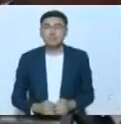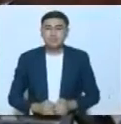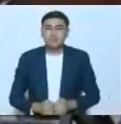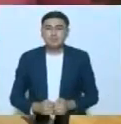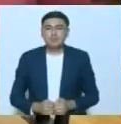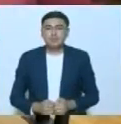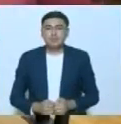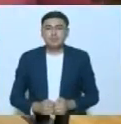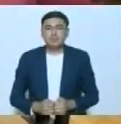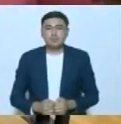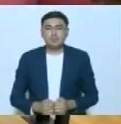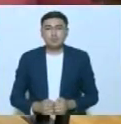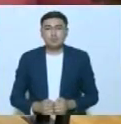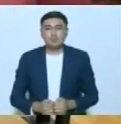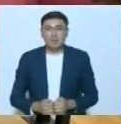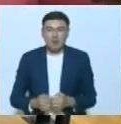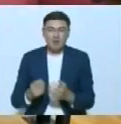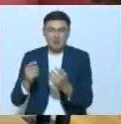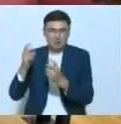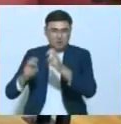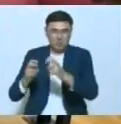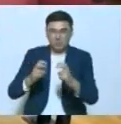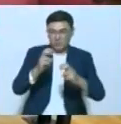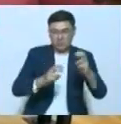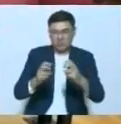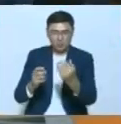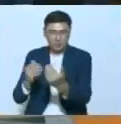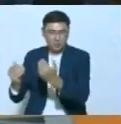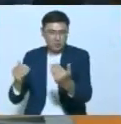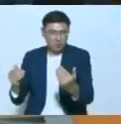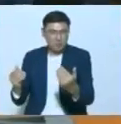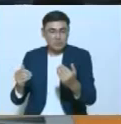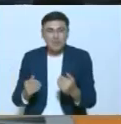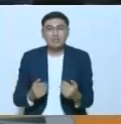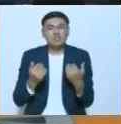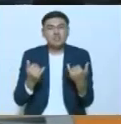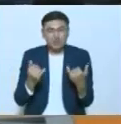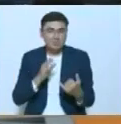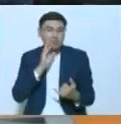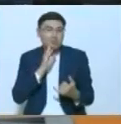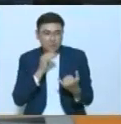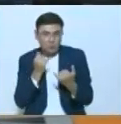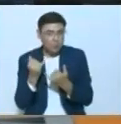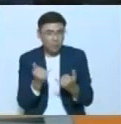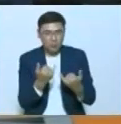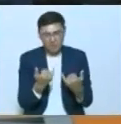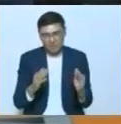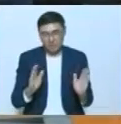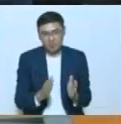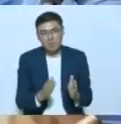Су жетпей жатқан кезде үлкен мекемелердің суларын максимально азайтамыз, бизнестің суын азайту керек болып